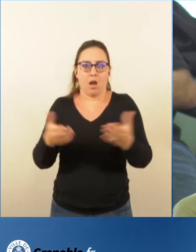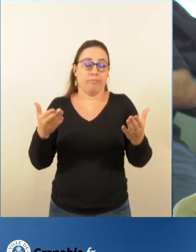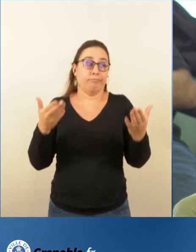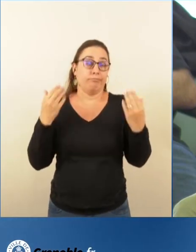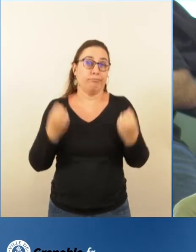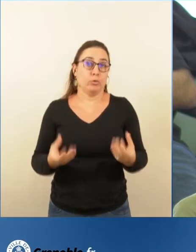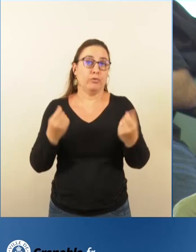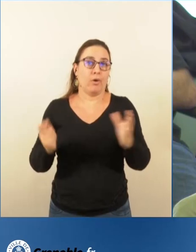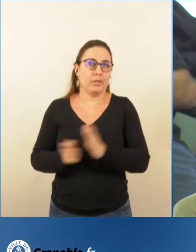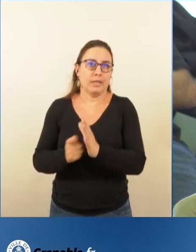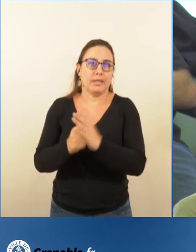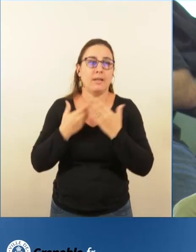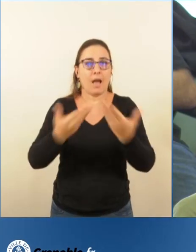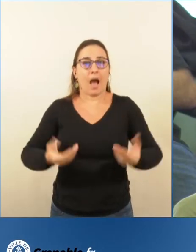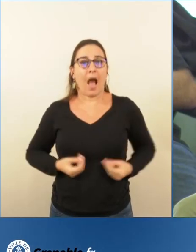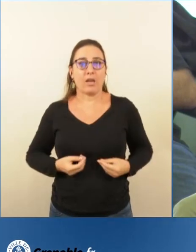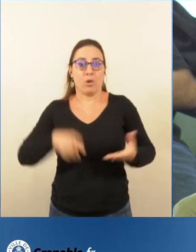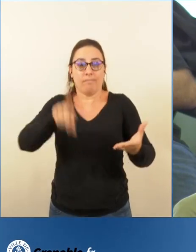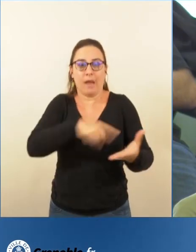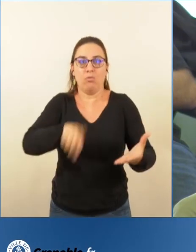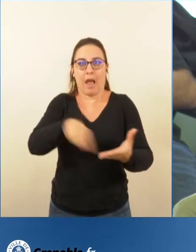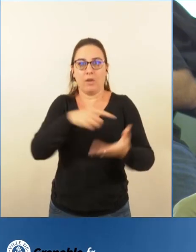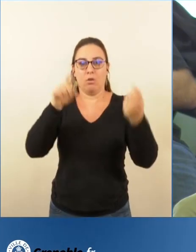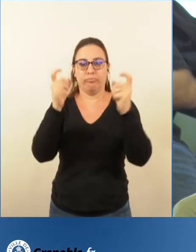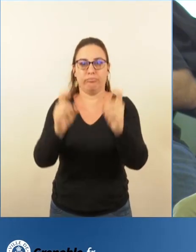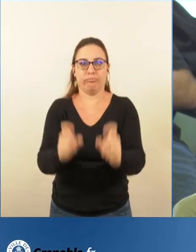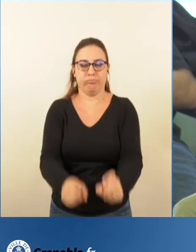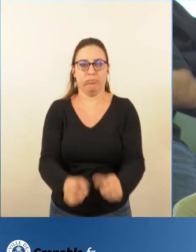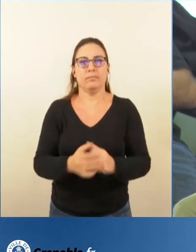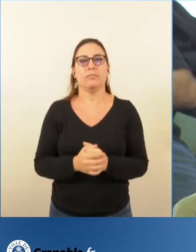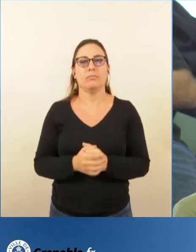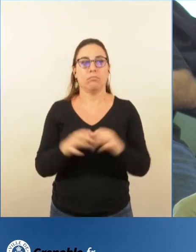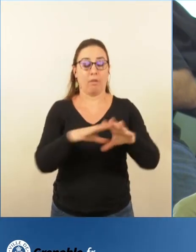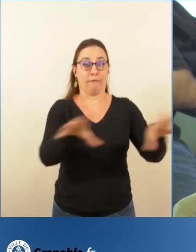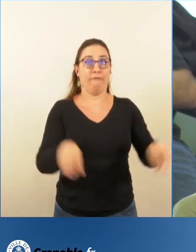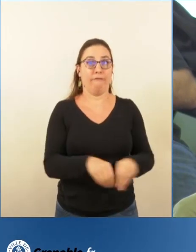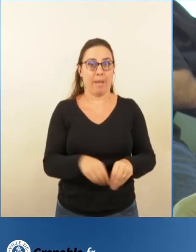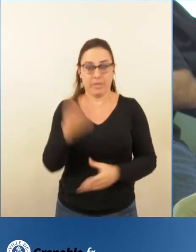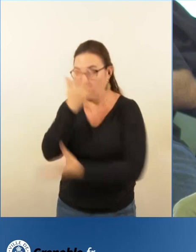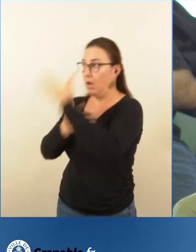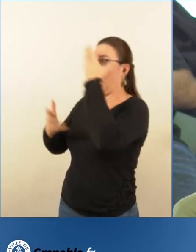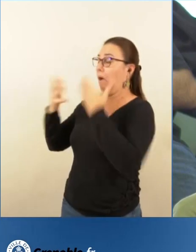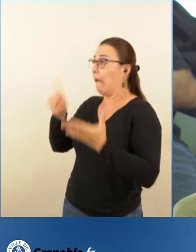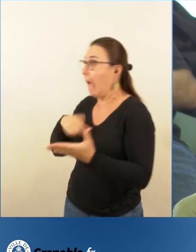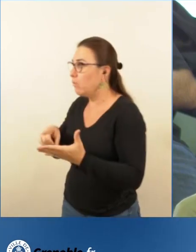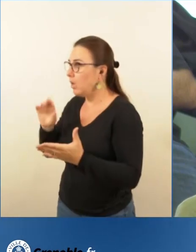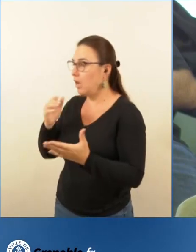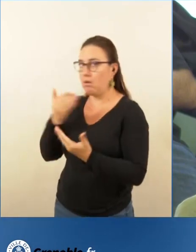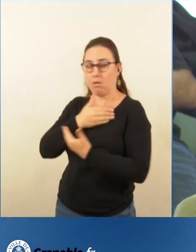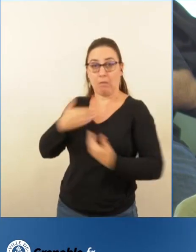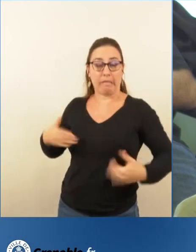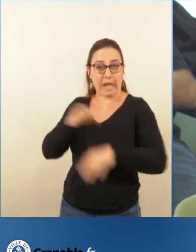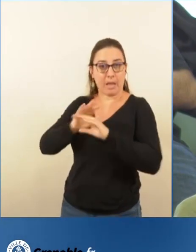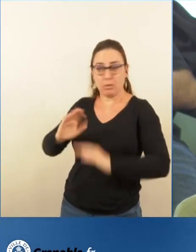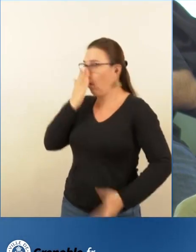régulièrement les temps d'accueil périscolaire dans les écoles entraînant pour les familles des adaptations de dernière minute trop fréquentes